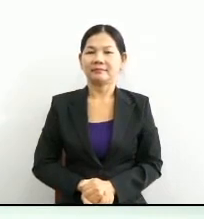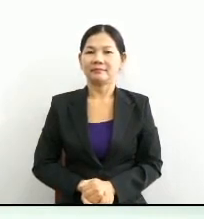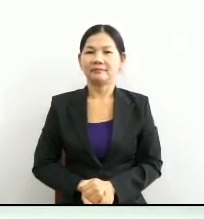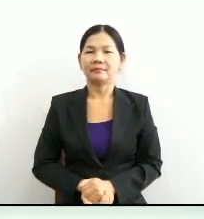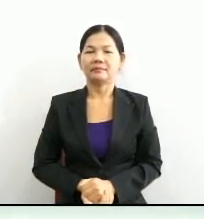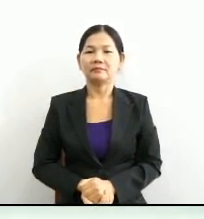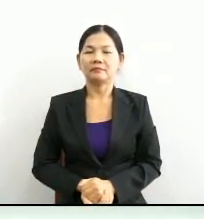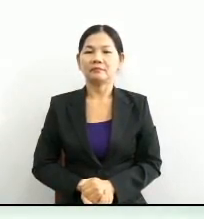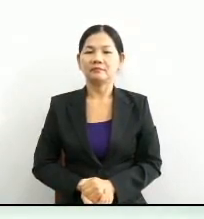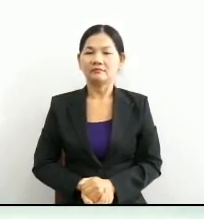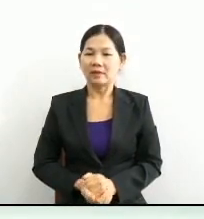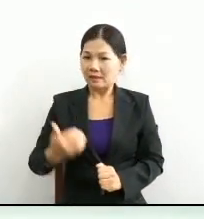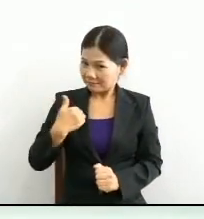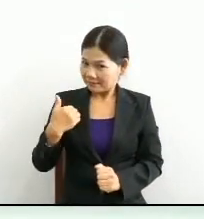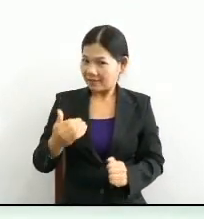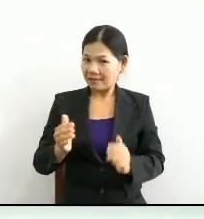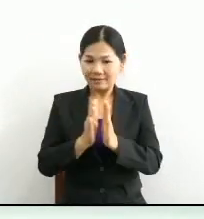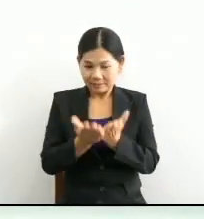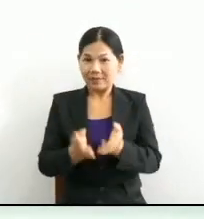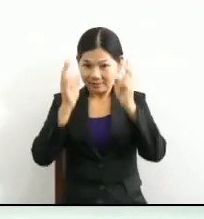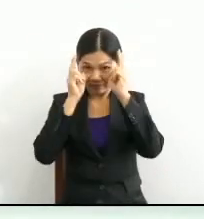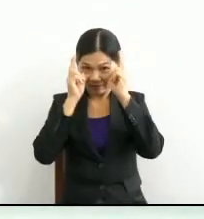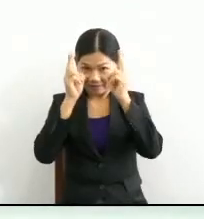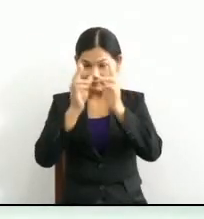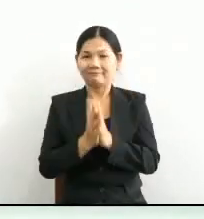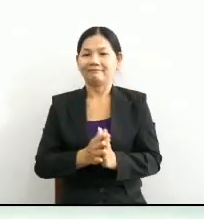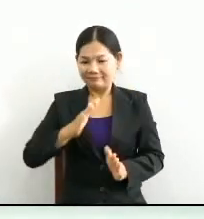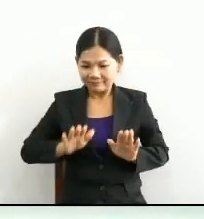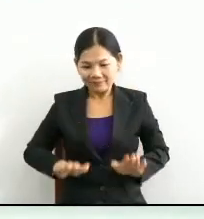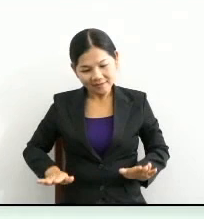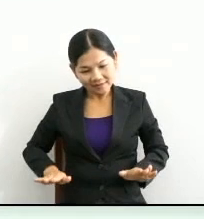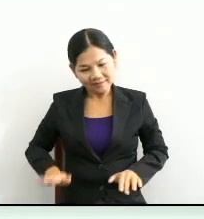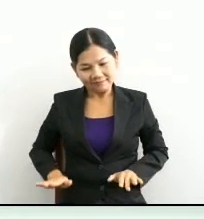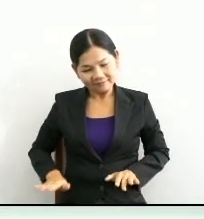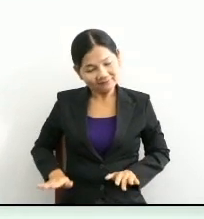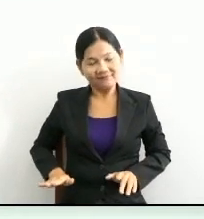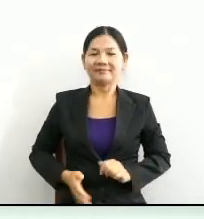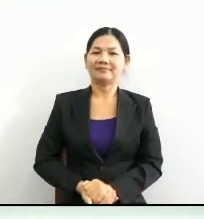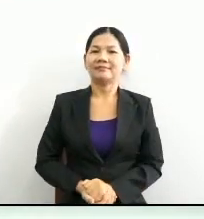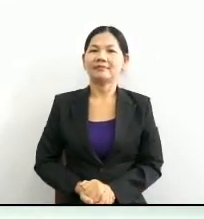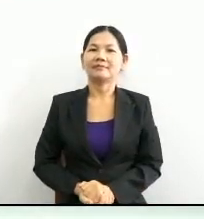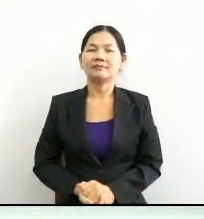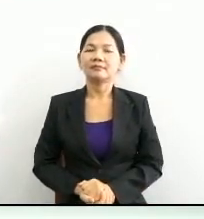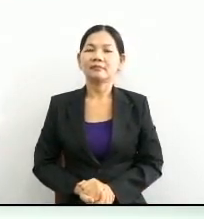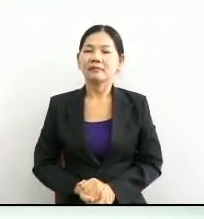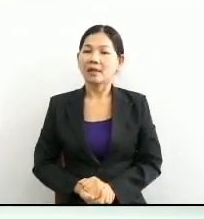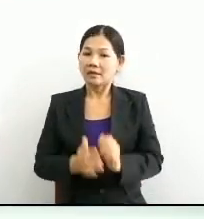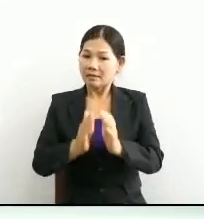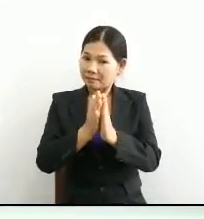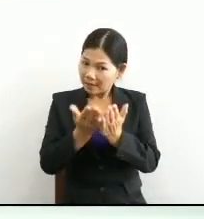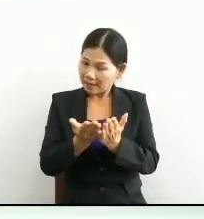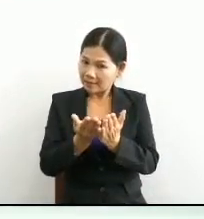Chà, con trai tài miễn dịp hơi sạc xa cố, nơi khắp ai luôn con thằng ọc này. Chà, hai mươi tiết thằng hơi xanh tiết